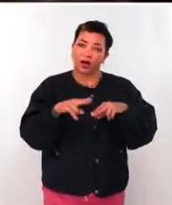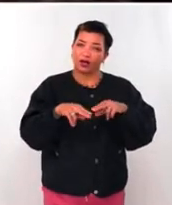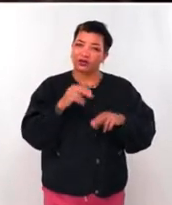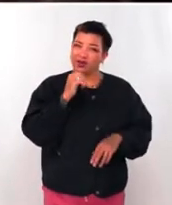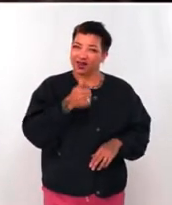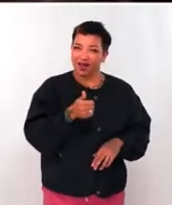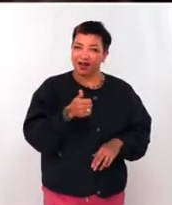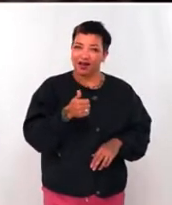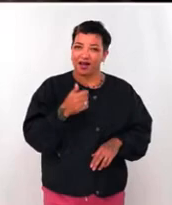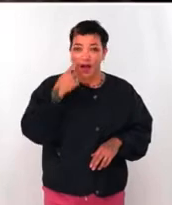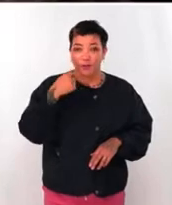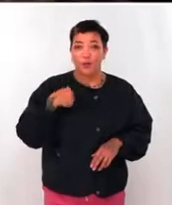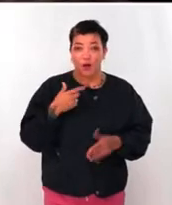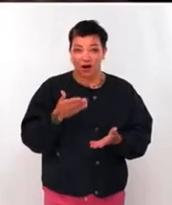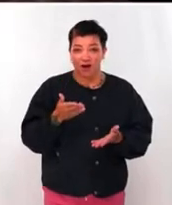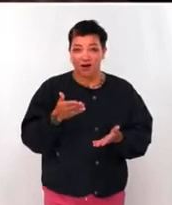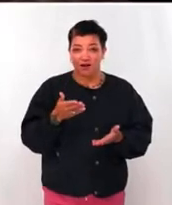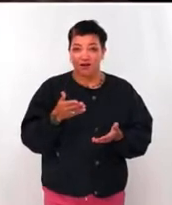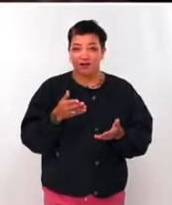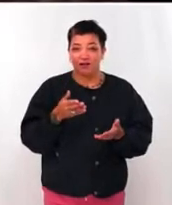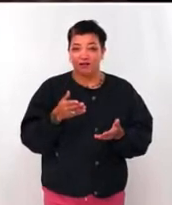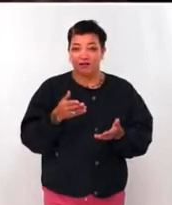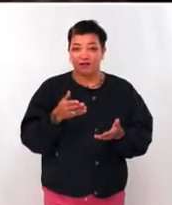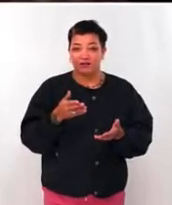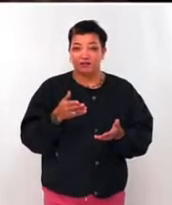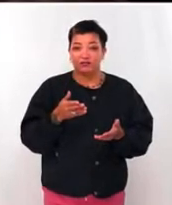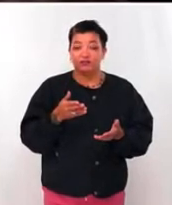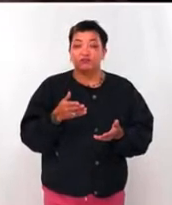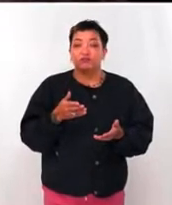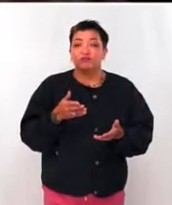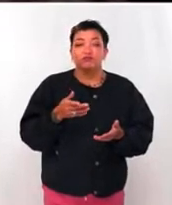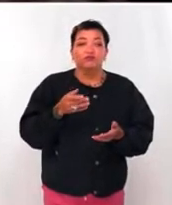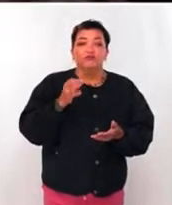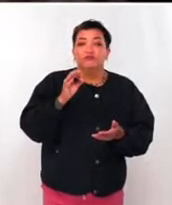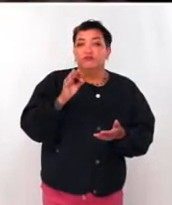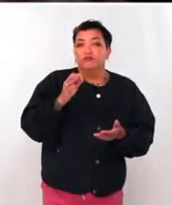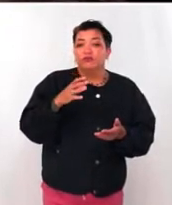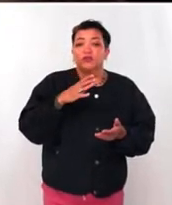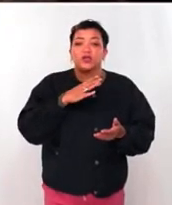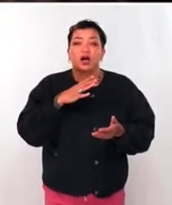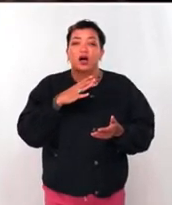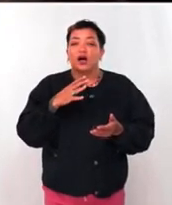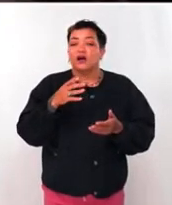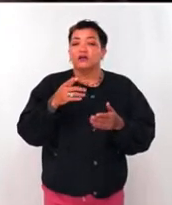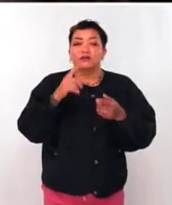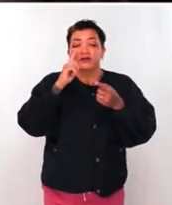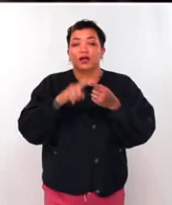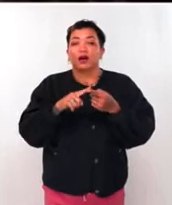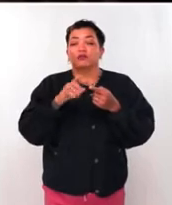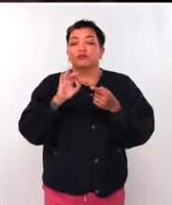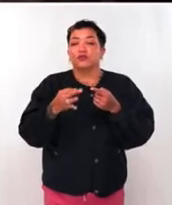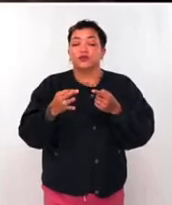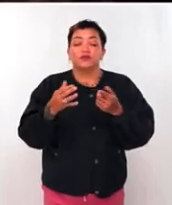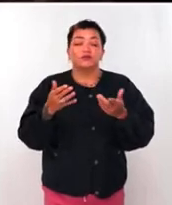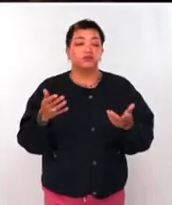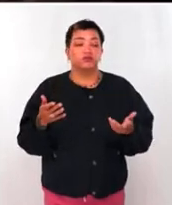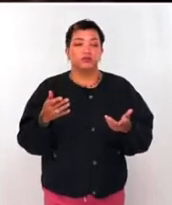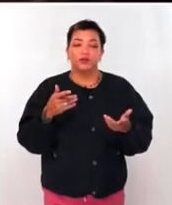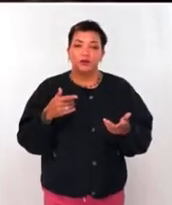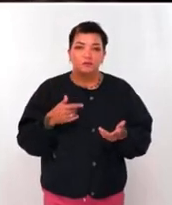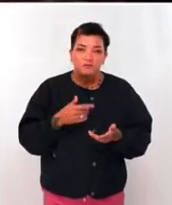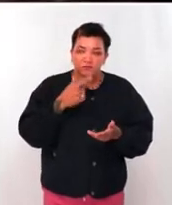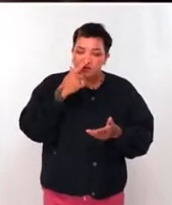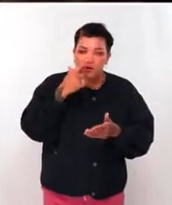pour moi, la bifurcation, elle est notable dans un certain nombre de sujets, mais qui sont des sujets qui sont pour moi désincarnés.